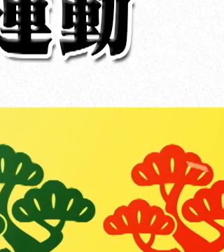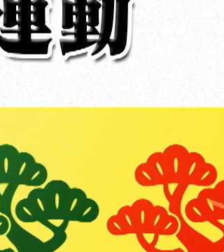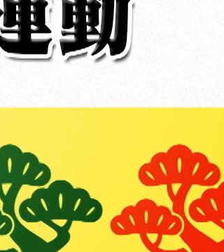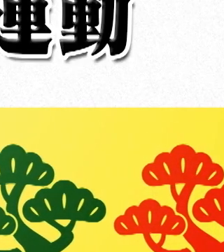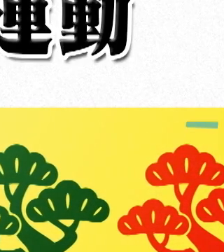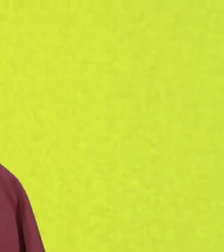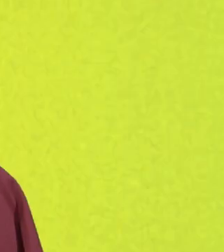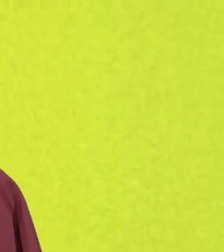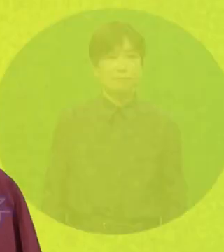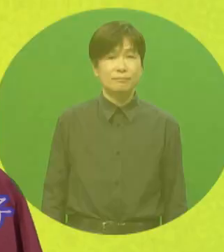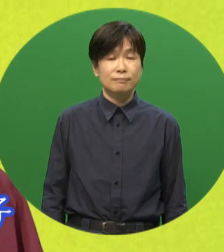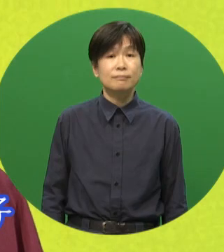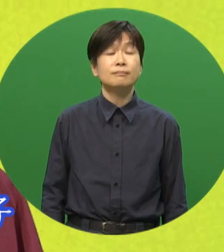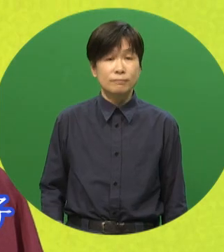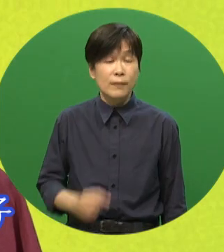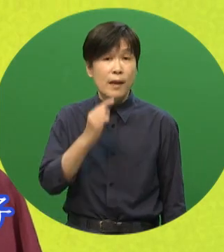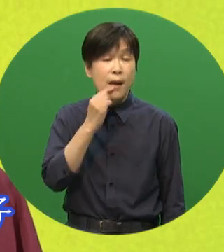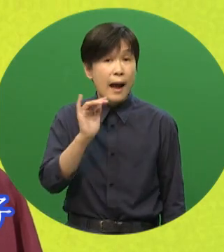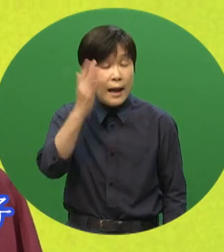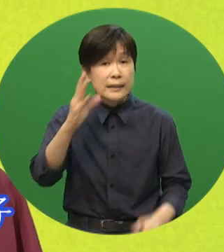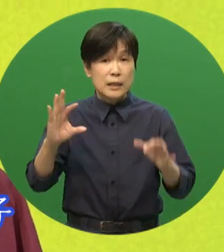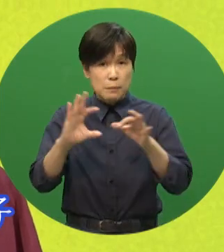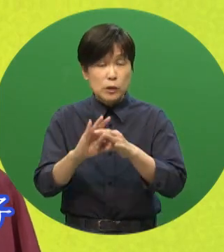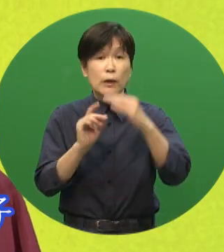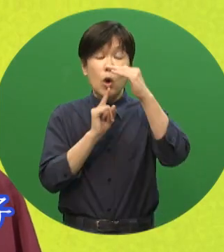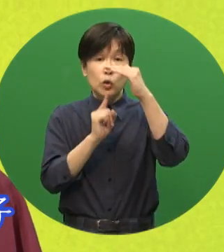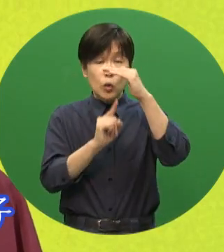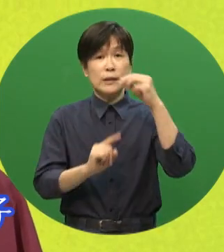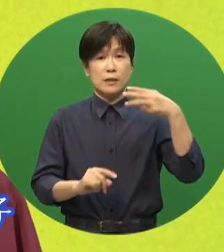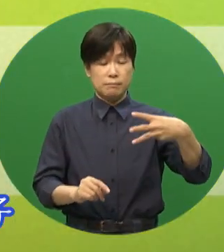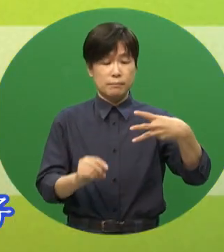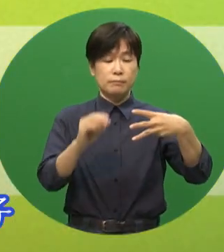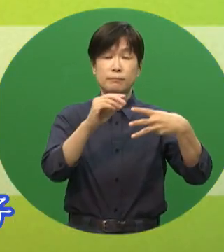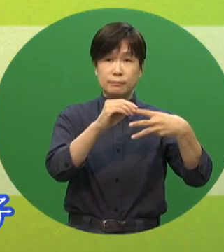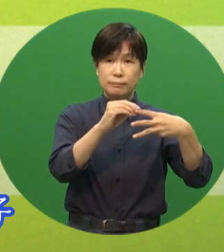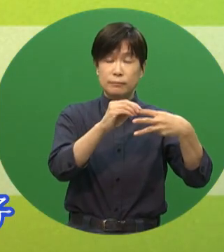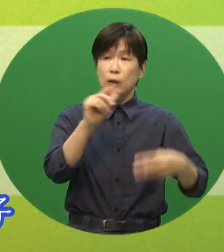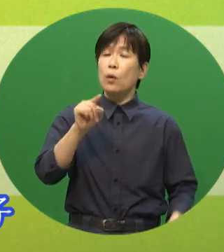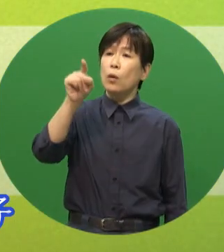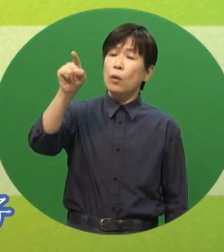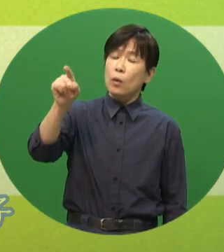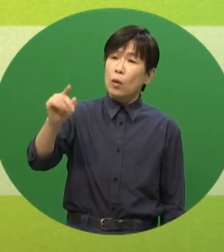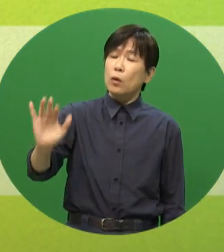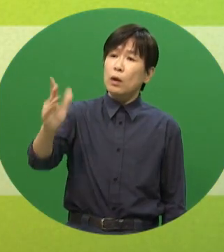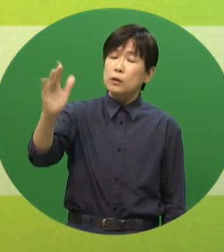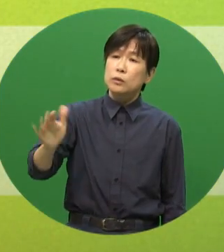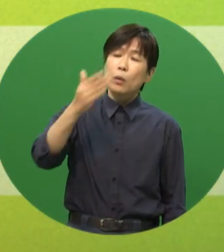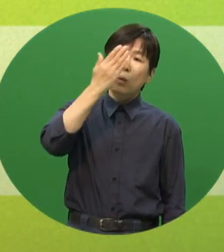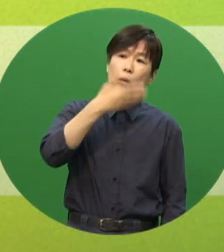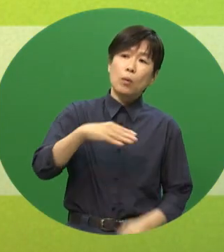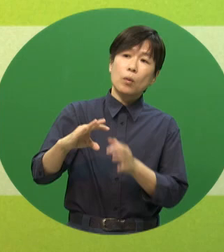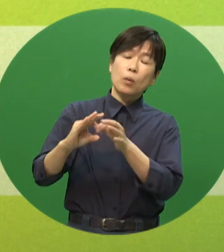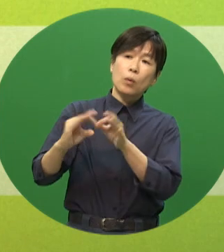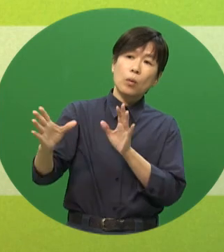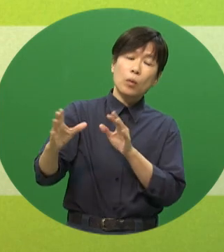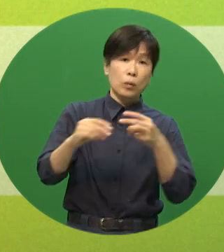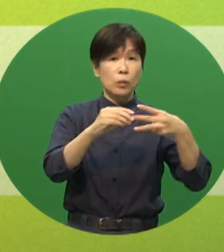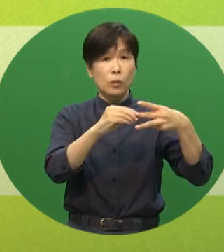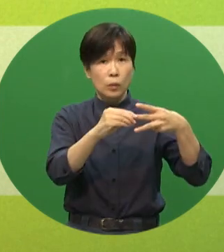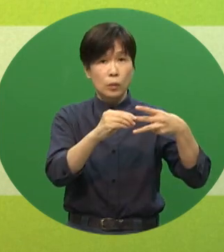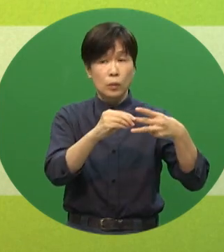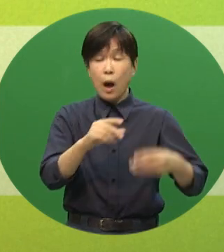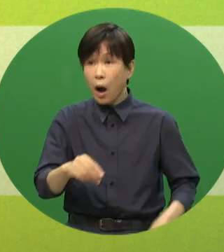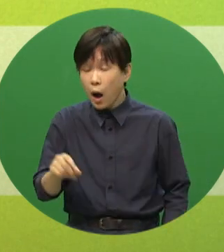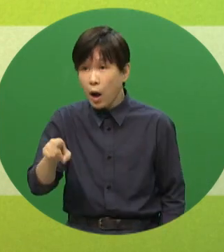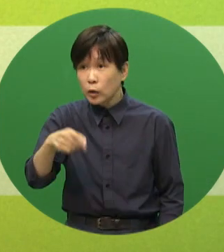動。 突然ですが火事にまつわることわざです。対岸の火事、隣の火事に騒がぬ